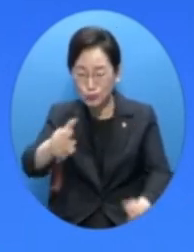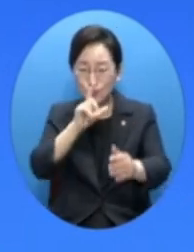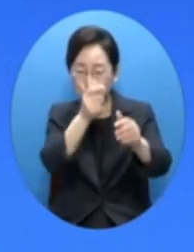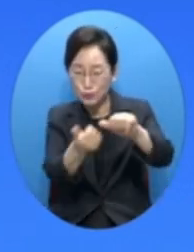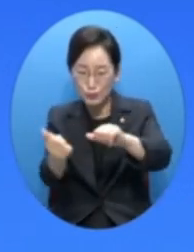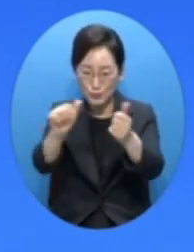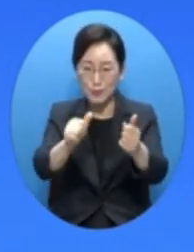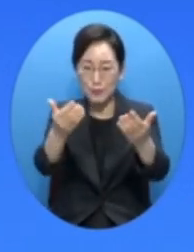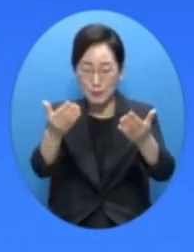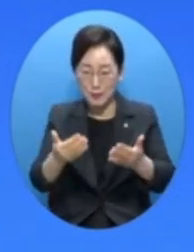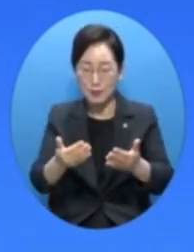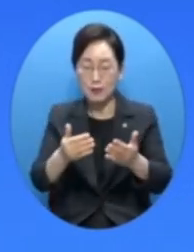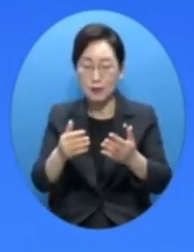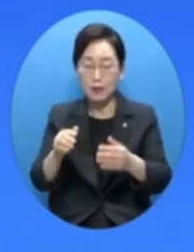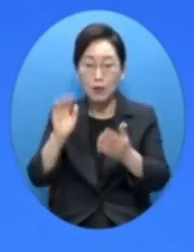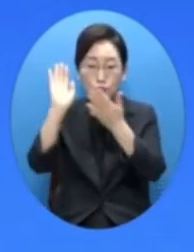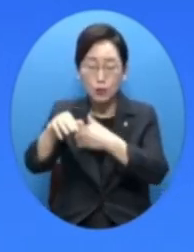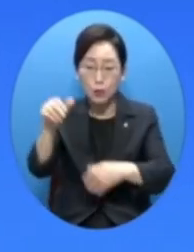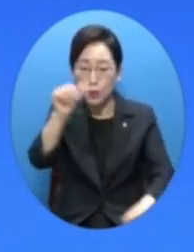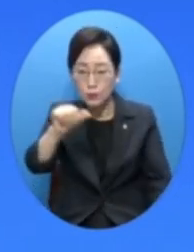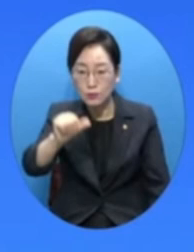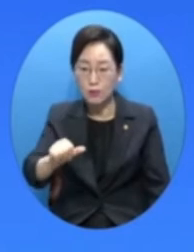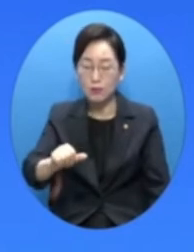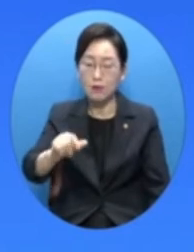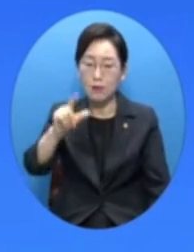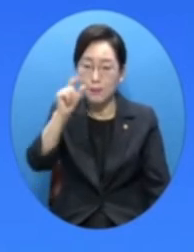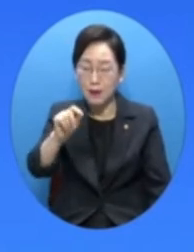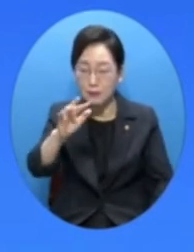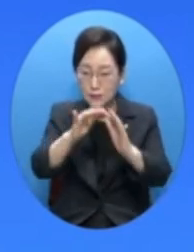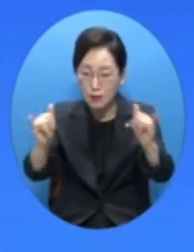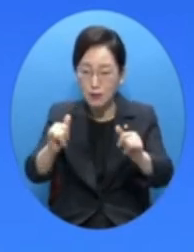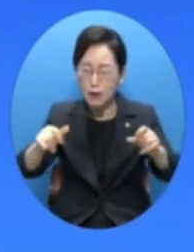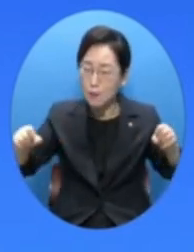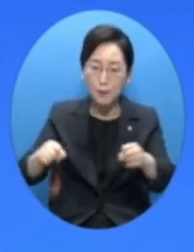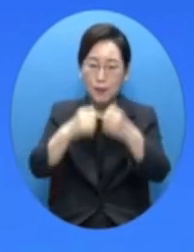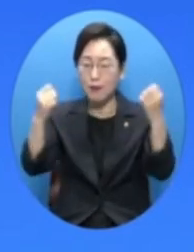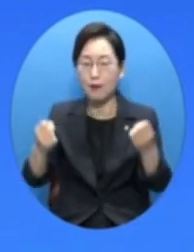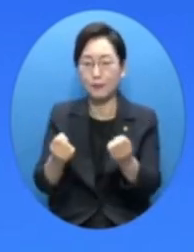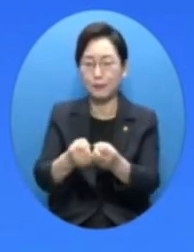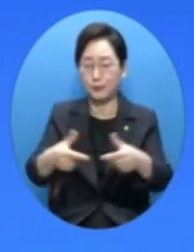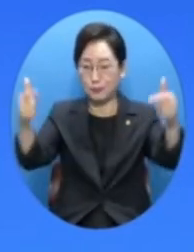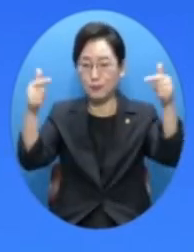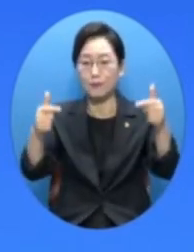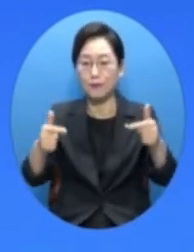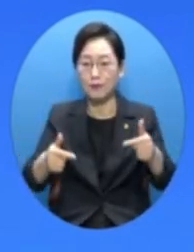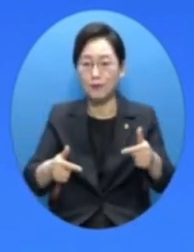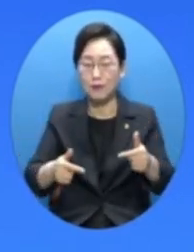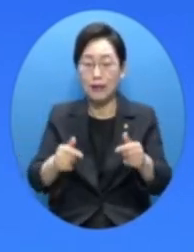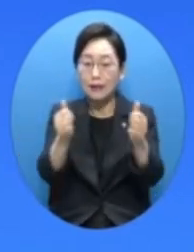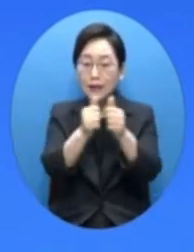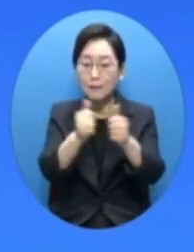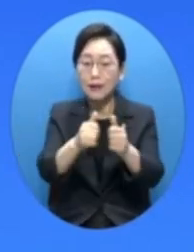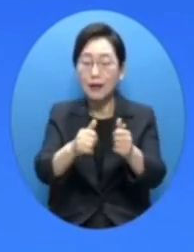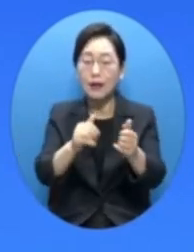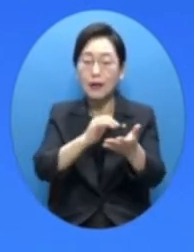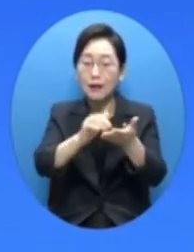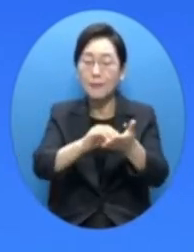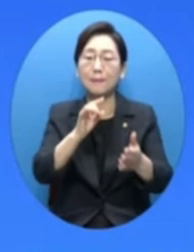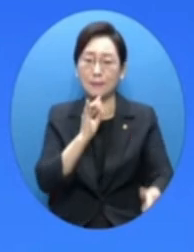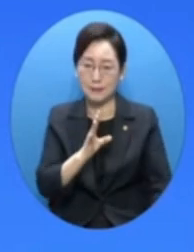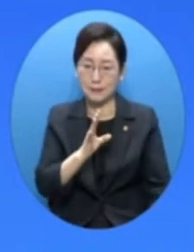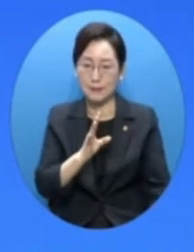고로 교인 수가 5천 명, 수만 명으로 폭발적으로 부흥했습니다. 이 숫자는 남자 어른만 센 숫자이기